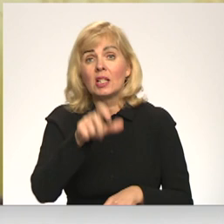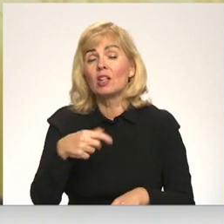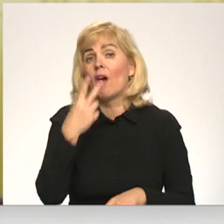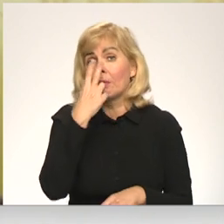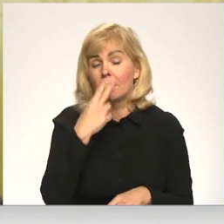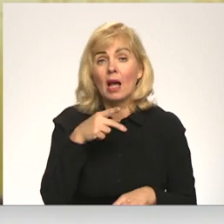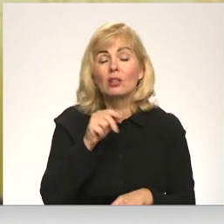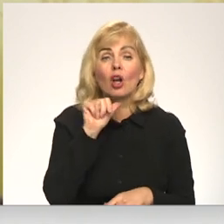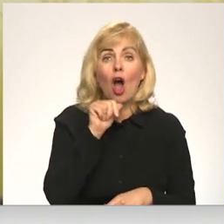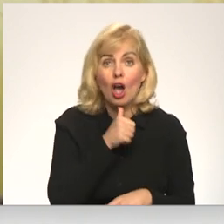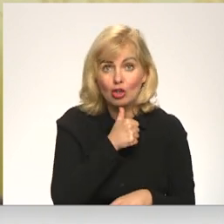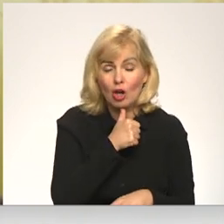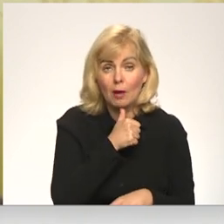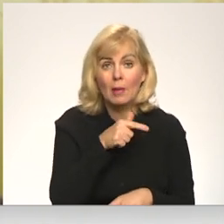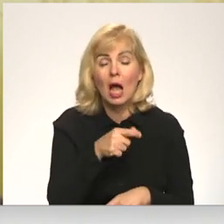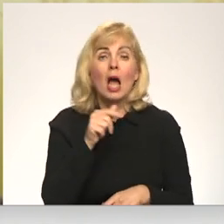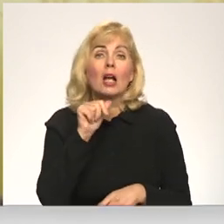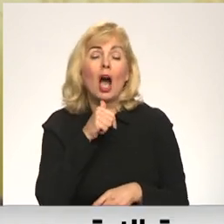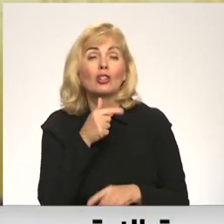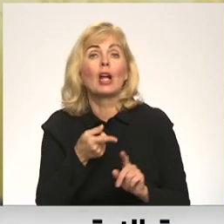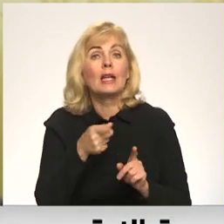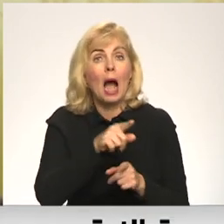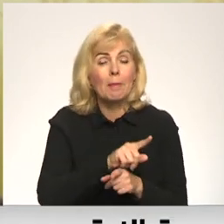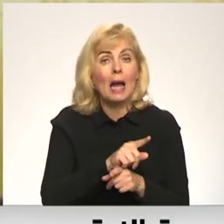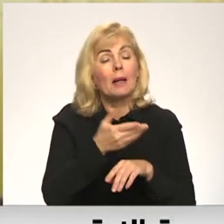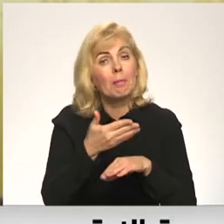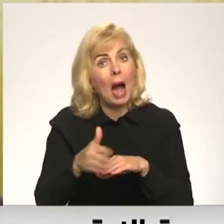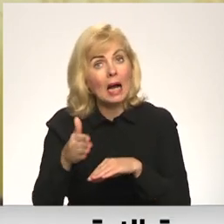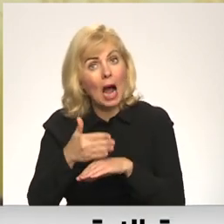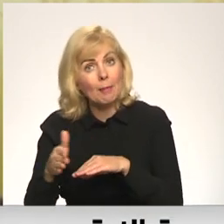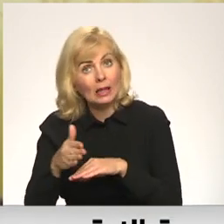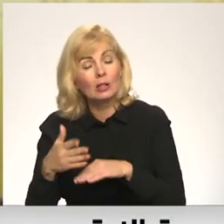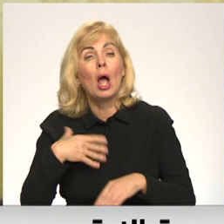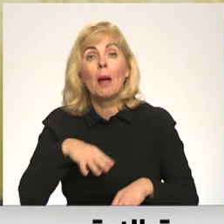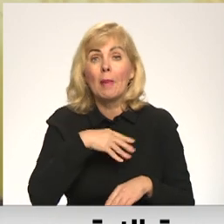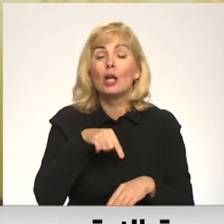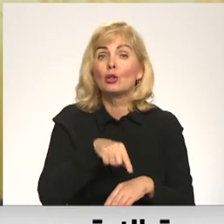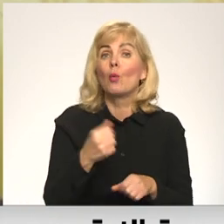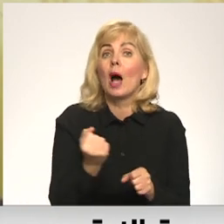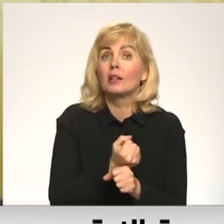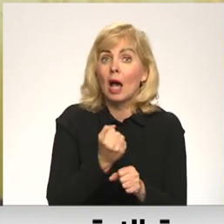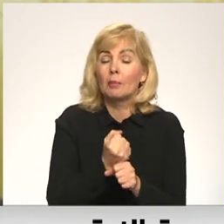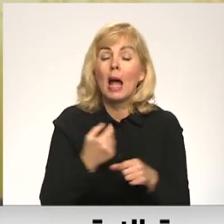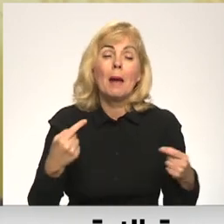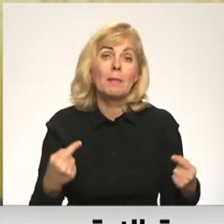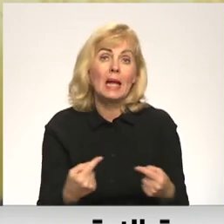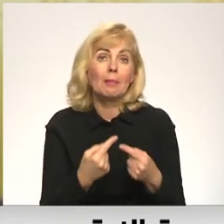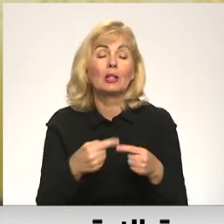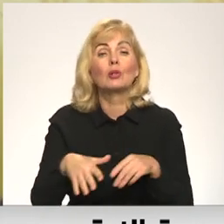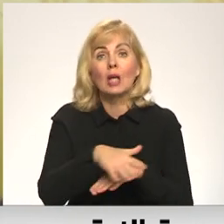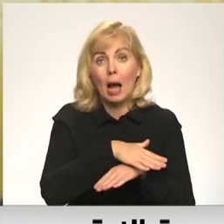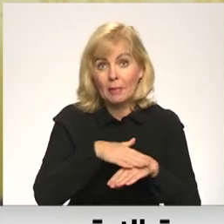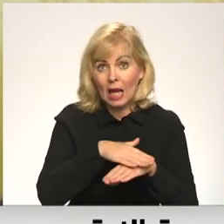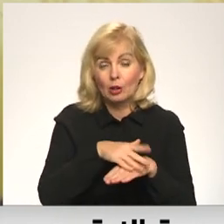tām garšām, un garši jāmaina pakāpeniski. Un to mēs arī darām, lai piemērotos sabiedrības